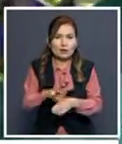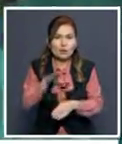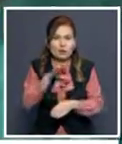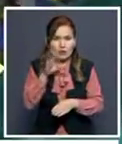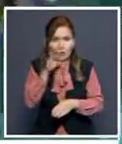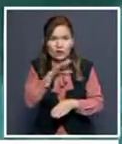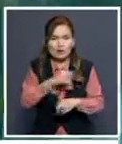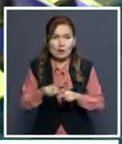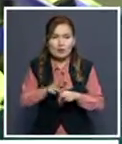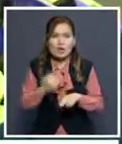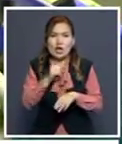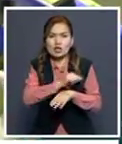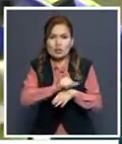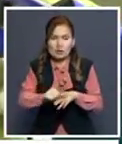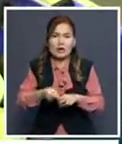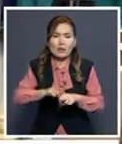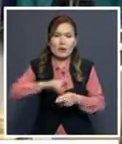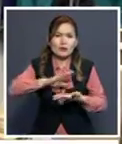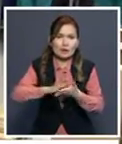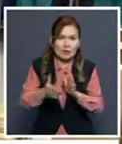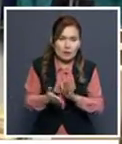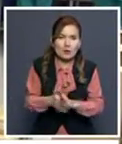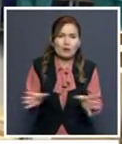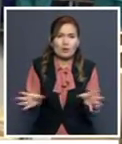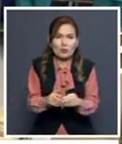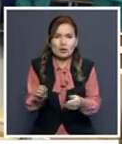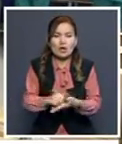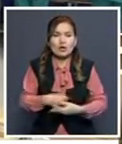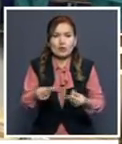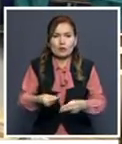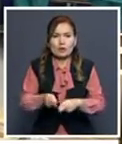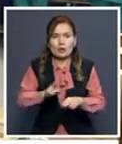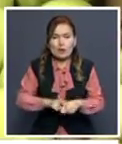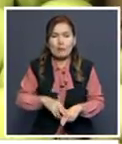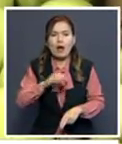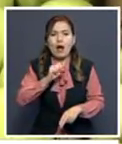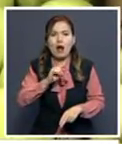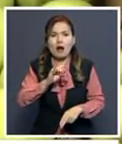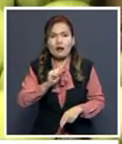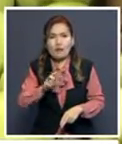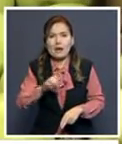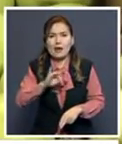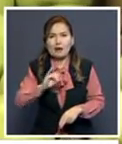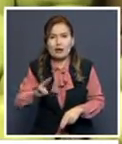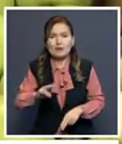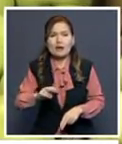Шетелдермен арадағы ветеринарлық және фитосанитарлық талаптар үйлестірілді. Сауда Арабиясы, Иран, Біріккен Араб